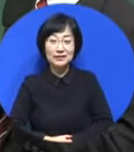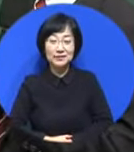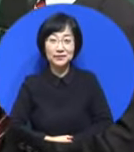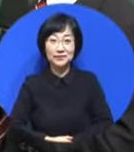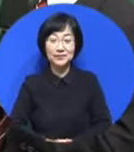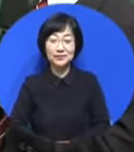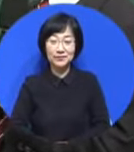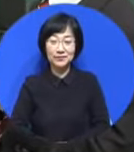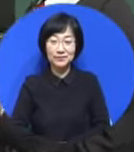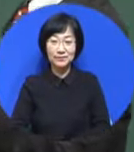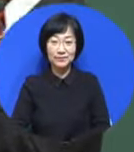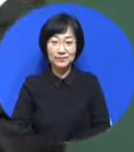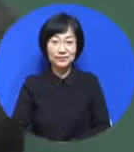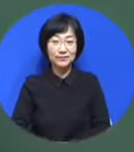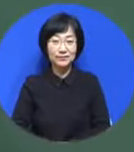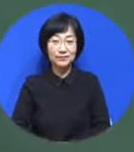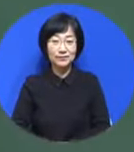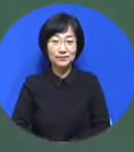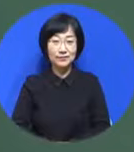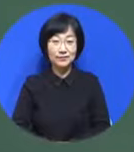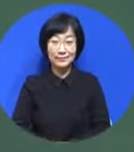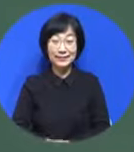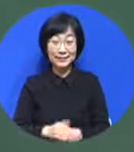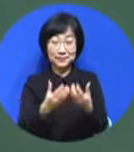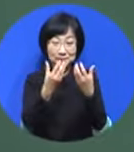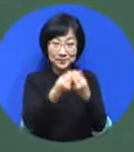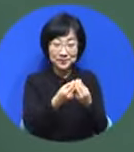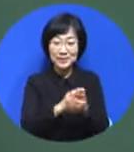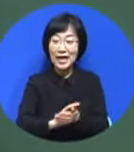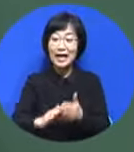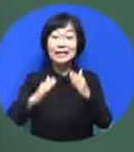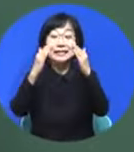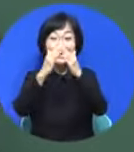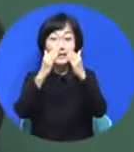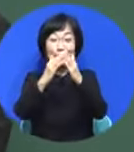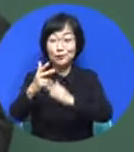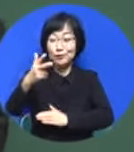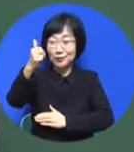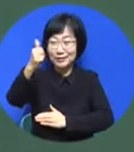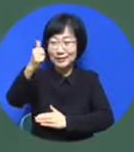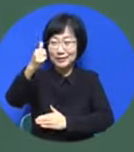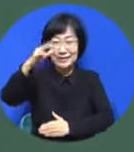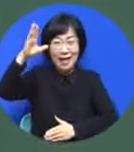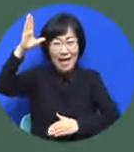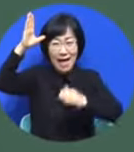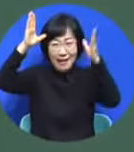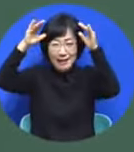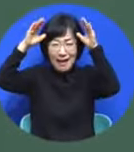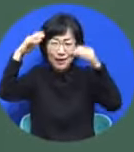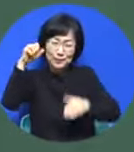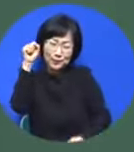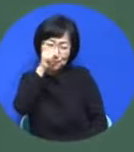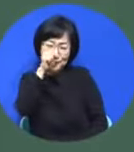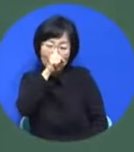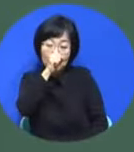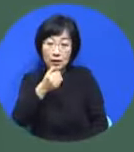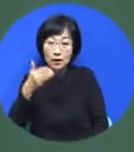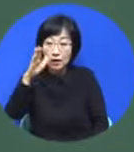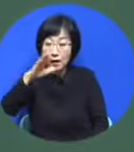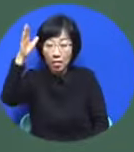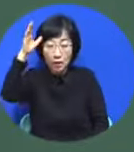말이요, 개를 좋아하는 게요, 개. There was this one 요 개가 집을 나가서. Owner